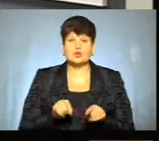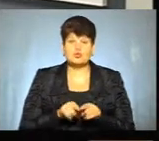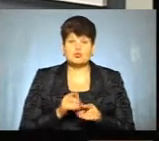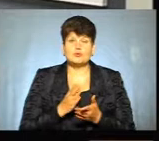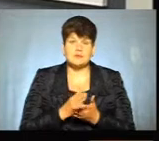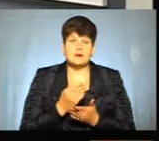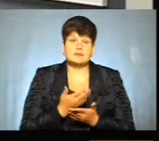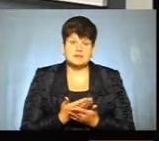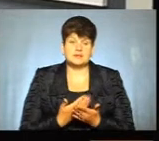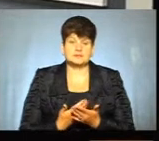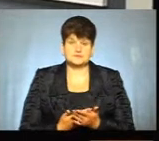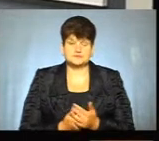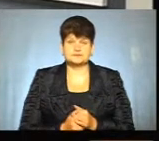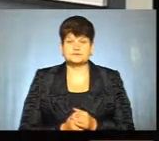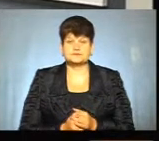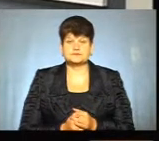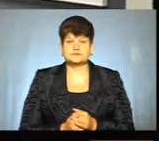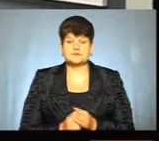картину. І